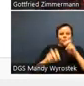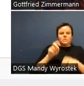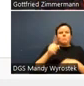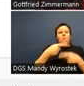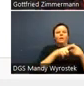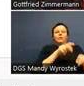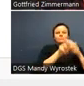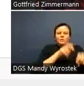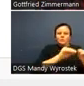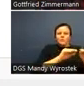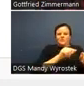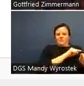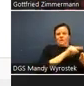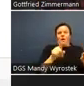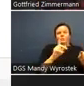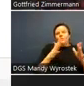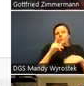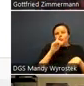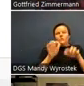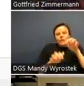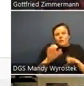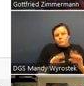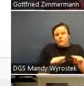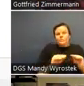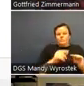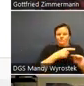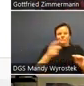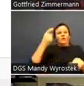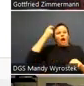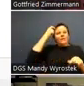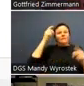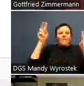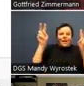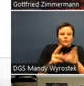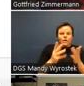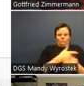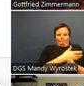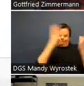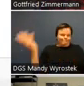Ja, jetzt bin ich gespannt, ob ich noch ein paar Fragen beantworten kann.